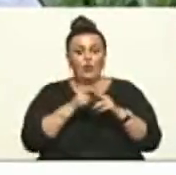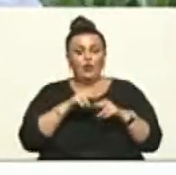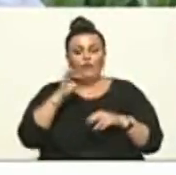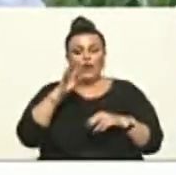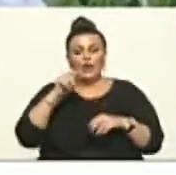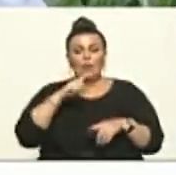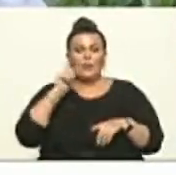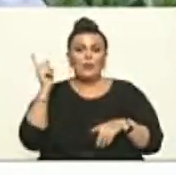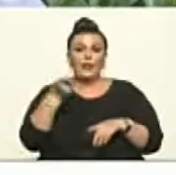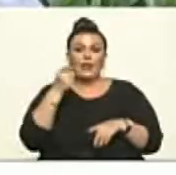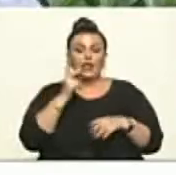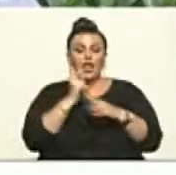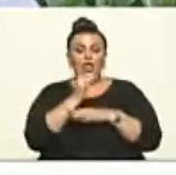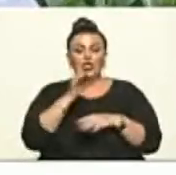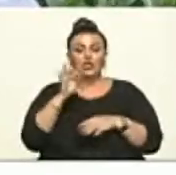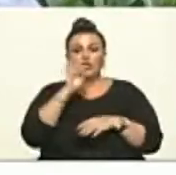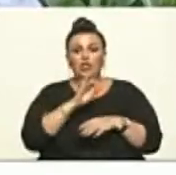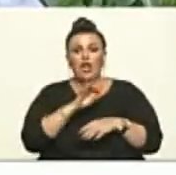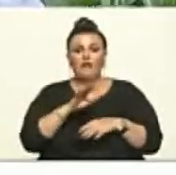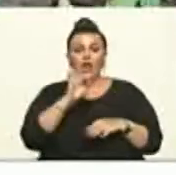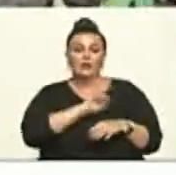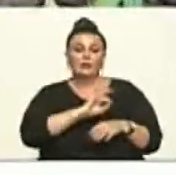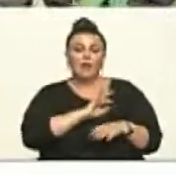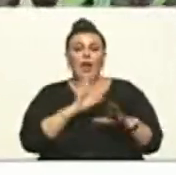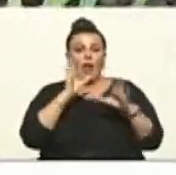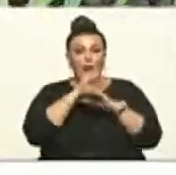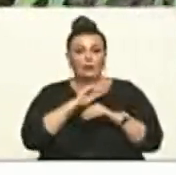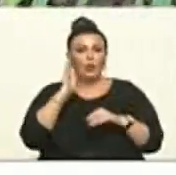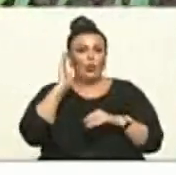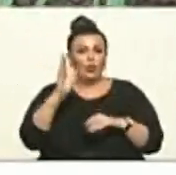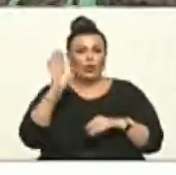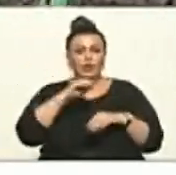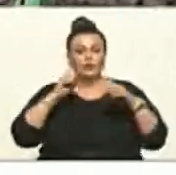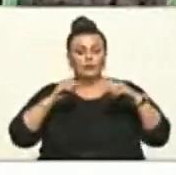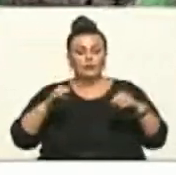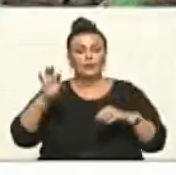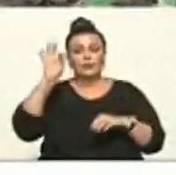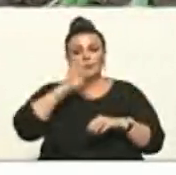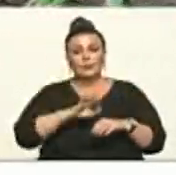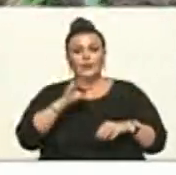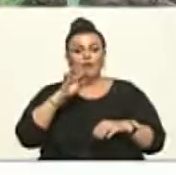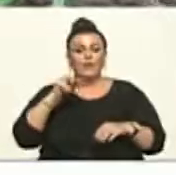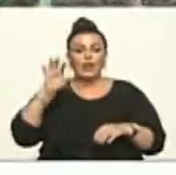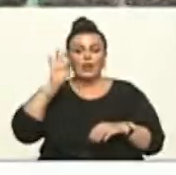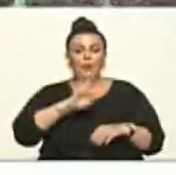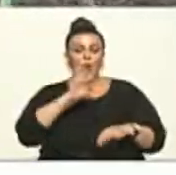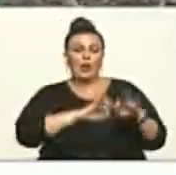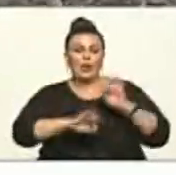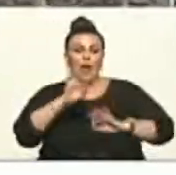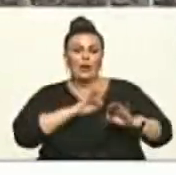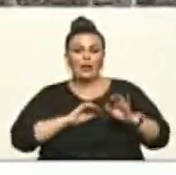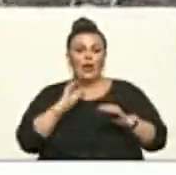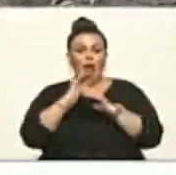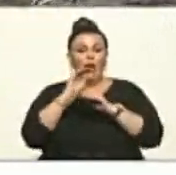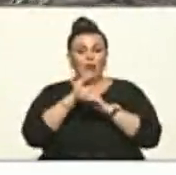bir ildə ikinci dəfə subsidiya almaq imkanı qazandırır. Təkrar əkinlərin həm məhsul artımı, həm də fermerlərin gəlirlərinin